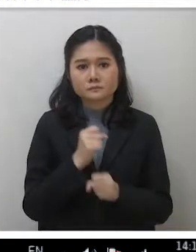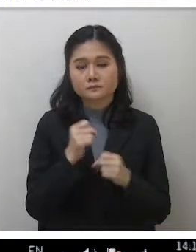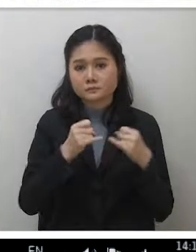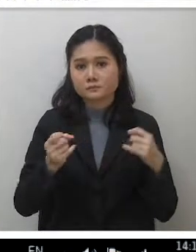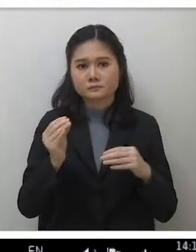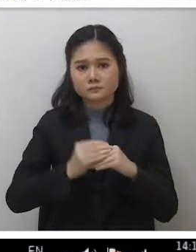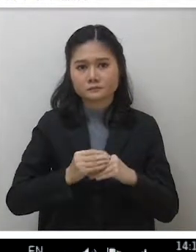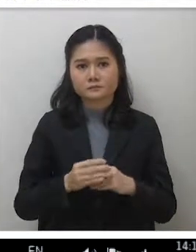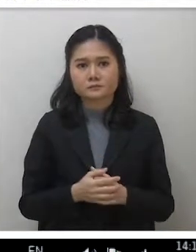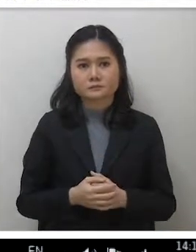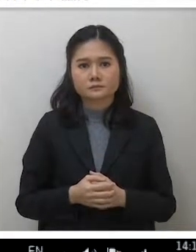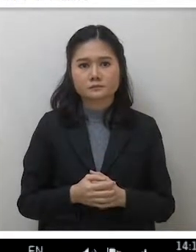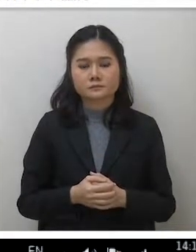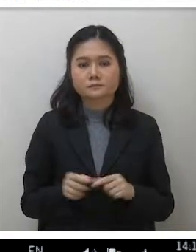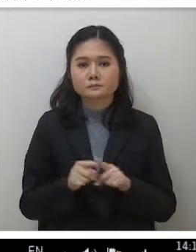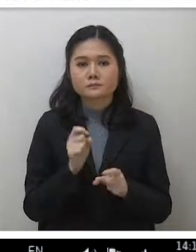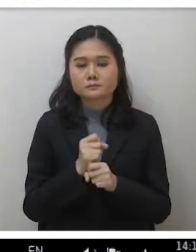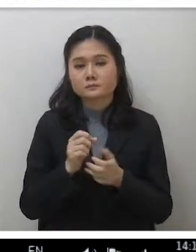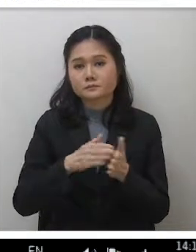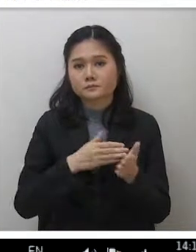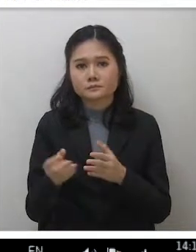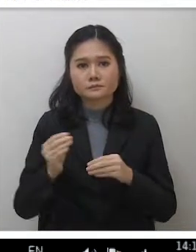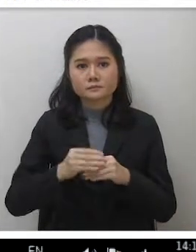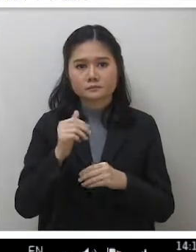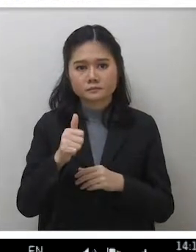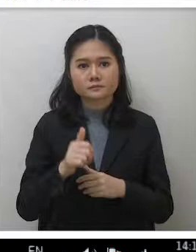นะครับเพื่อให้มันสามารถลงสีได้